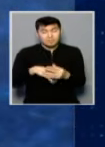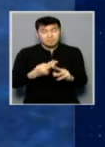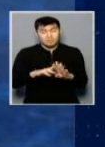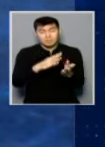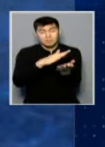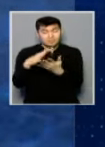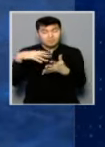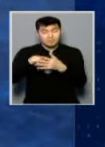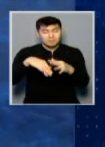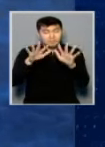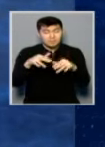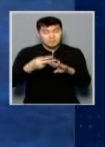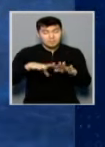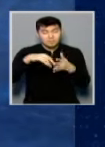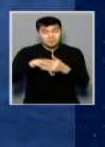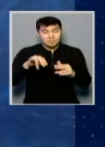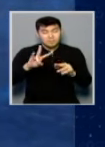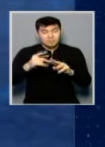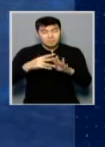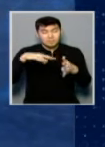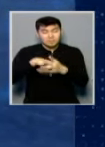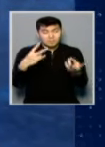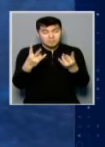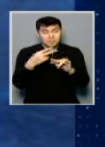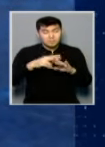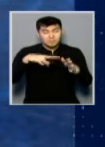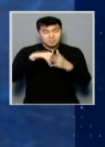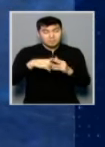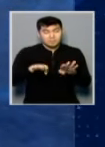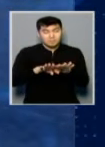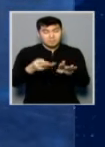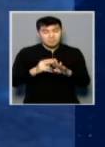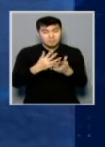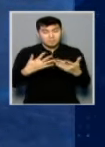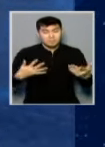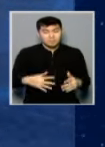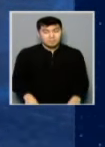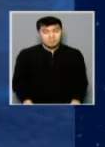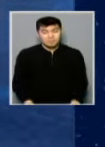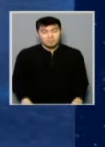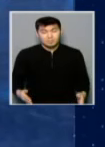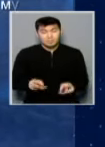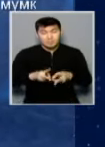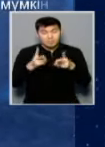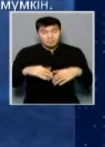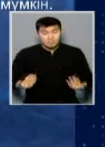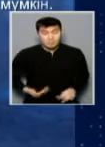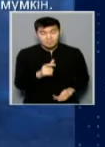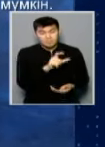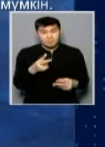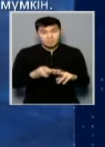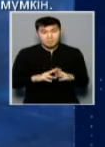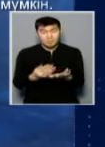либо отметить места лунок, так как они могут быть занесены снегом, и создать опасность для жизни людей.